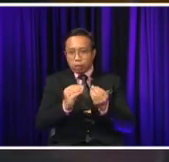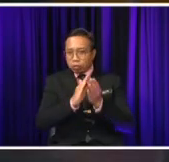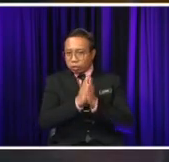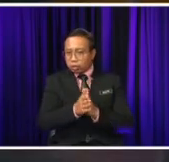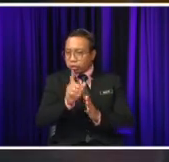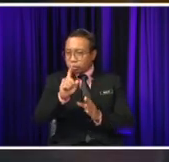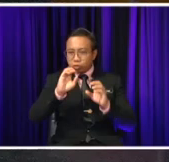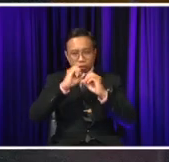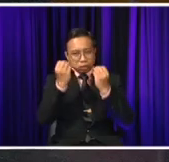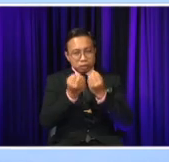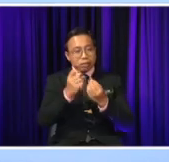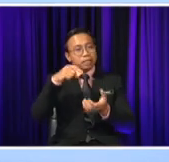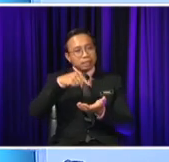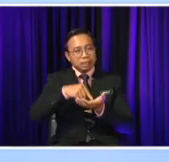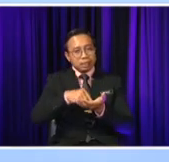organisasi